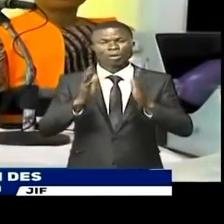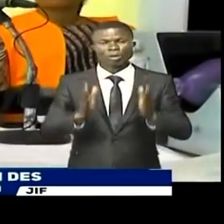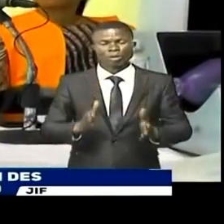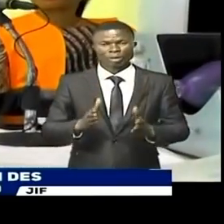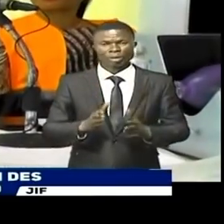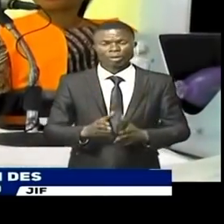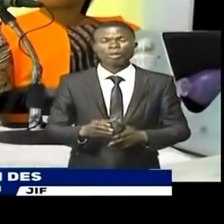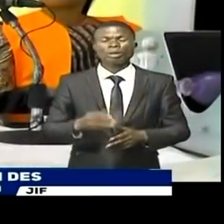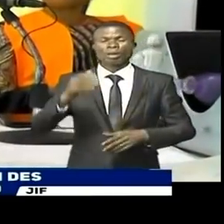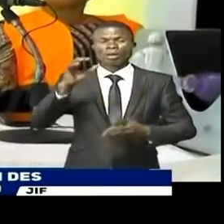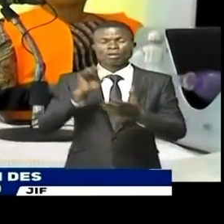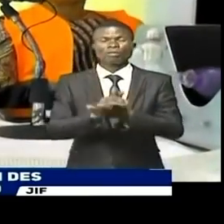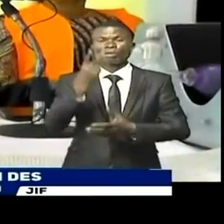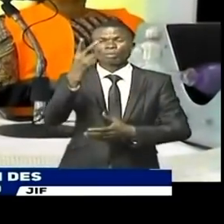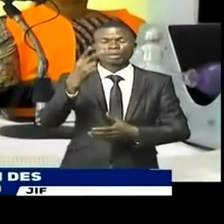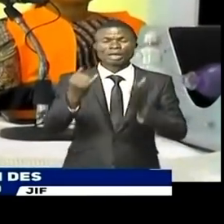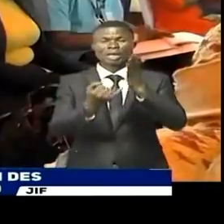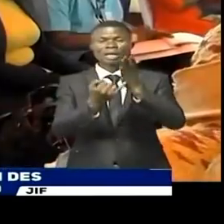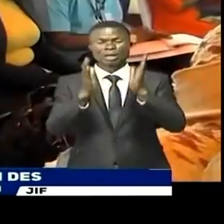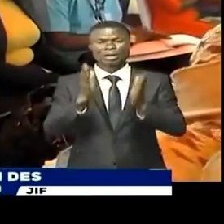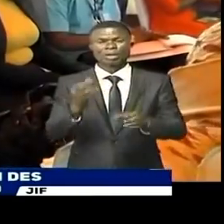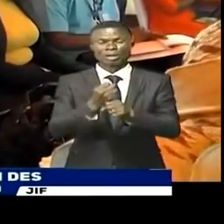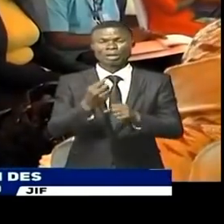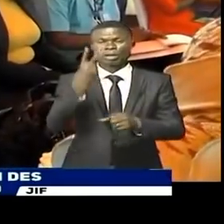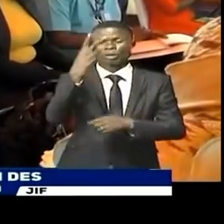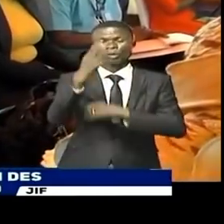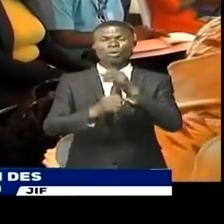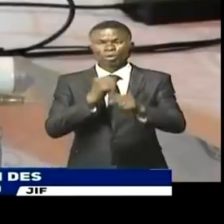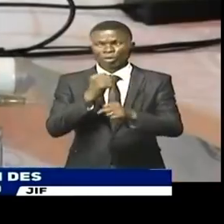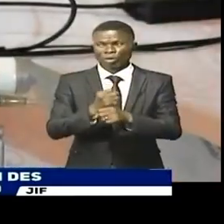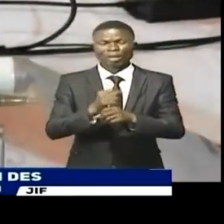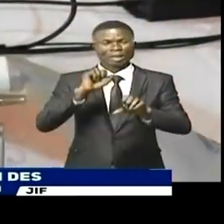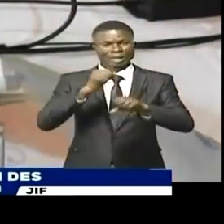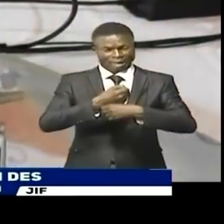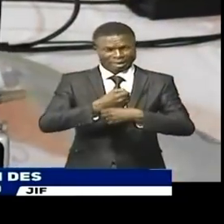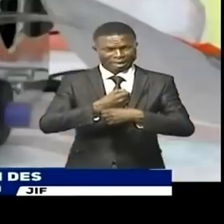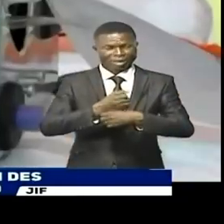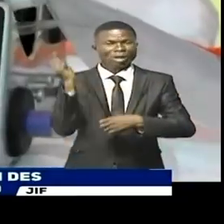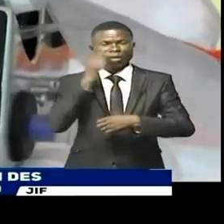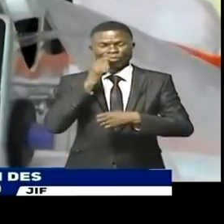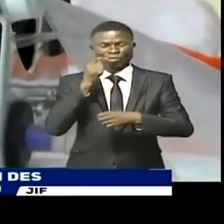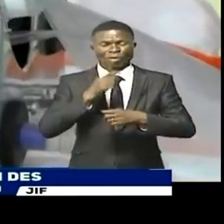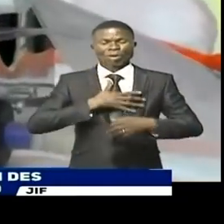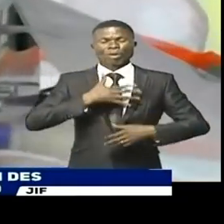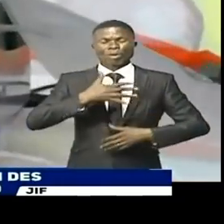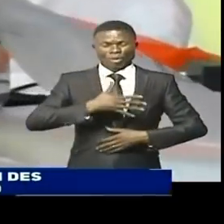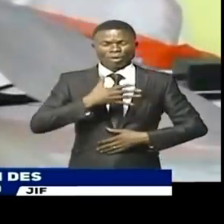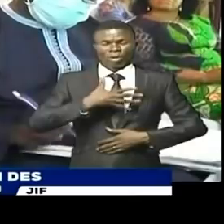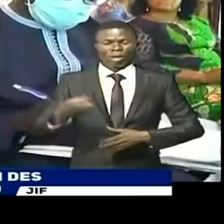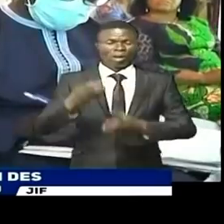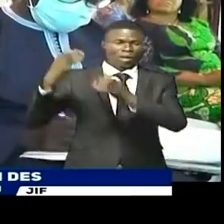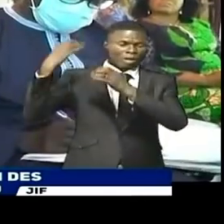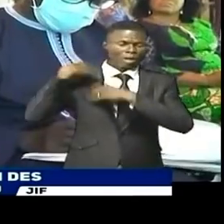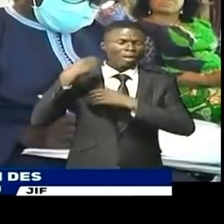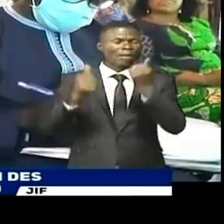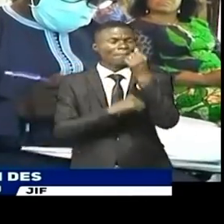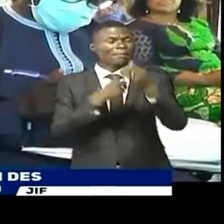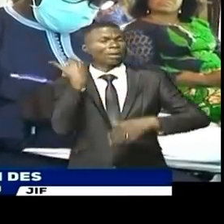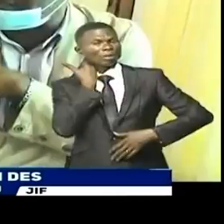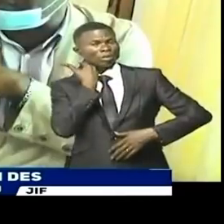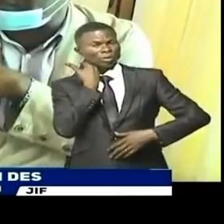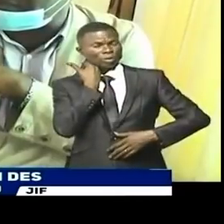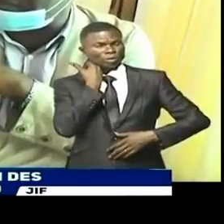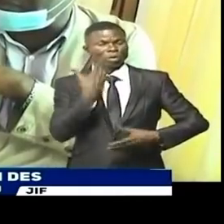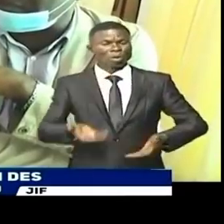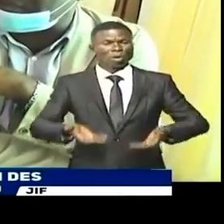deux femmes ingénieurs ont travaillé pendant deux ans pour mettre en place ces respirateur qui prend en charge les patients dans les poids